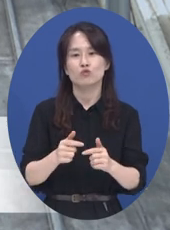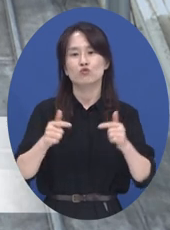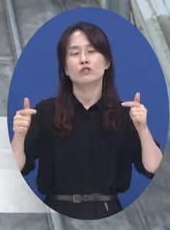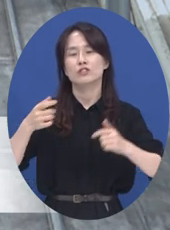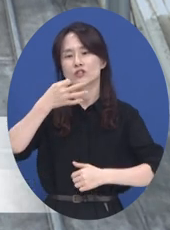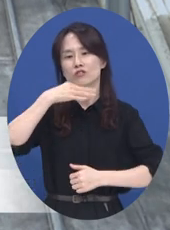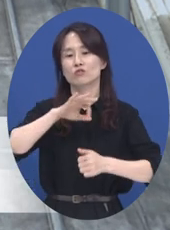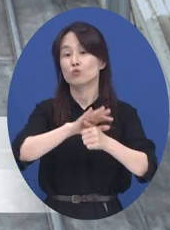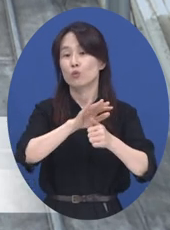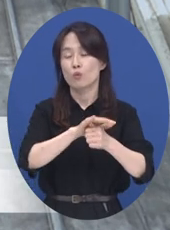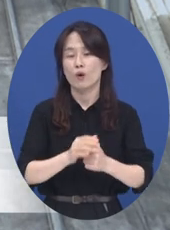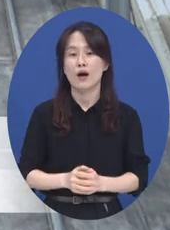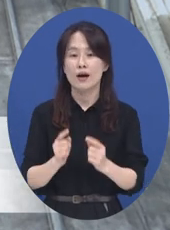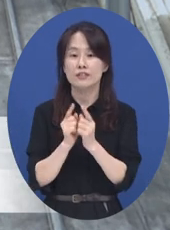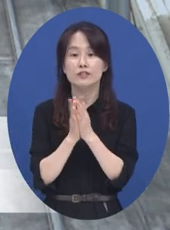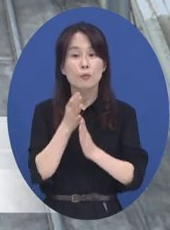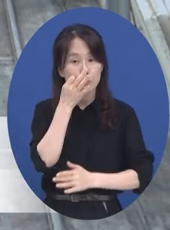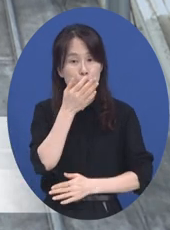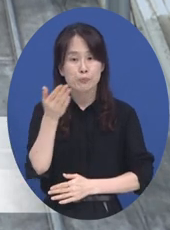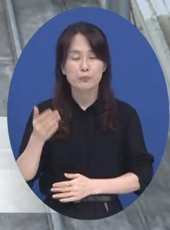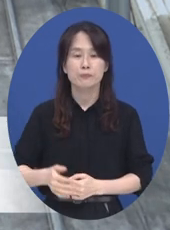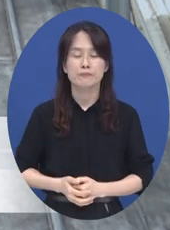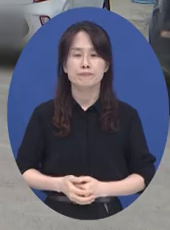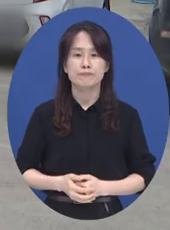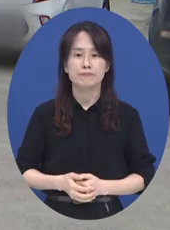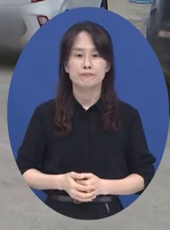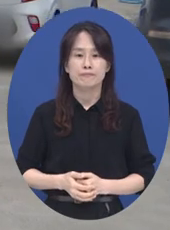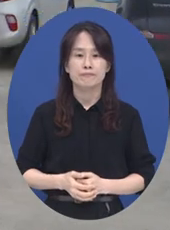있는데요. 현장 리포트 함께 보시죠.